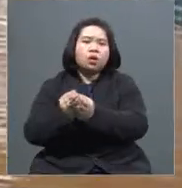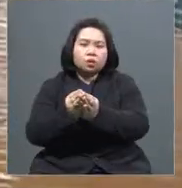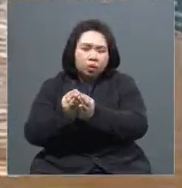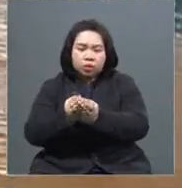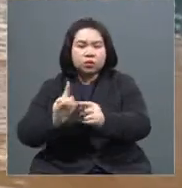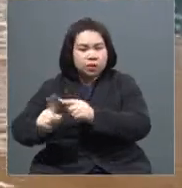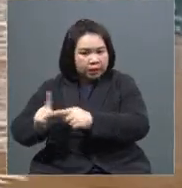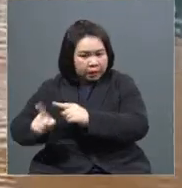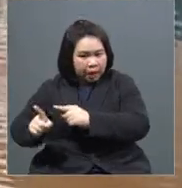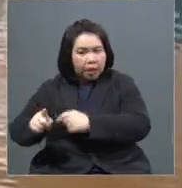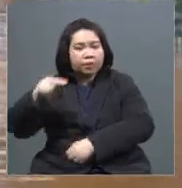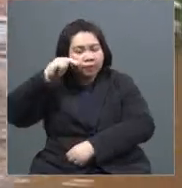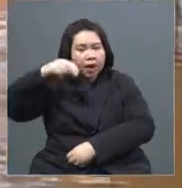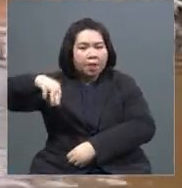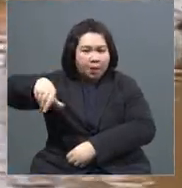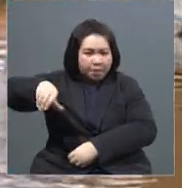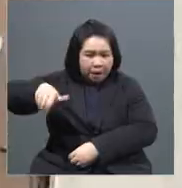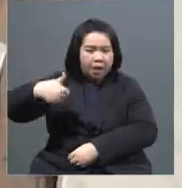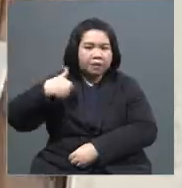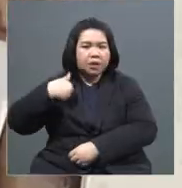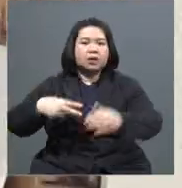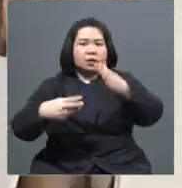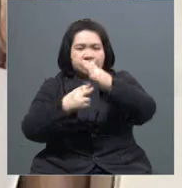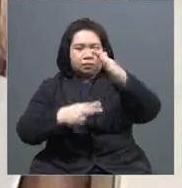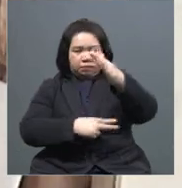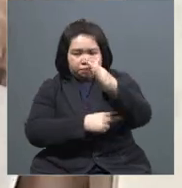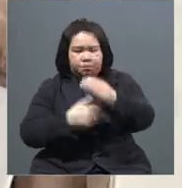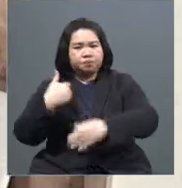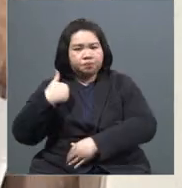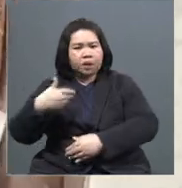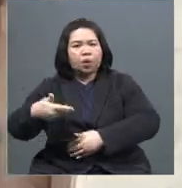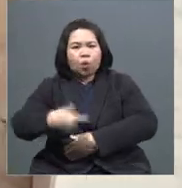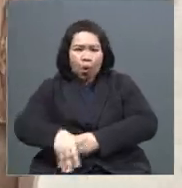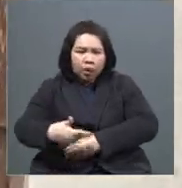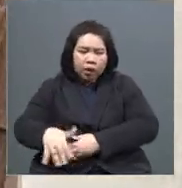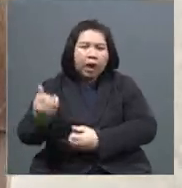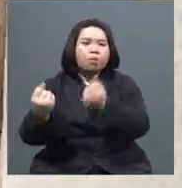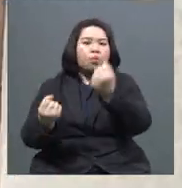ามเคลื่อนที่รถวางสะพานเครื่องหนุนมั่นรถสุขาเพื่อบรรเทาความเดือดร้อน